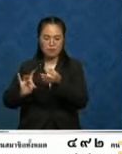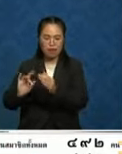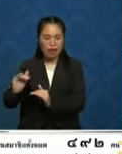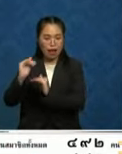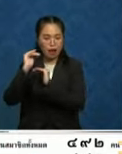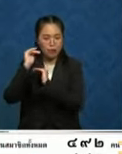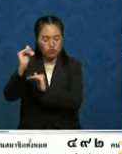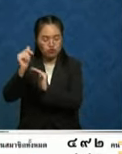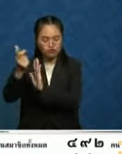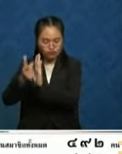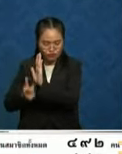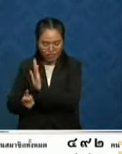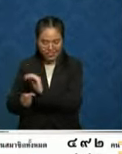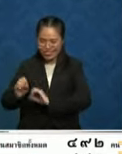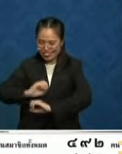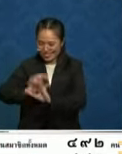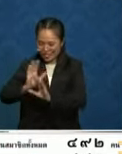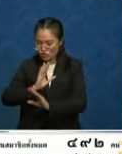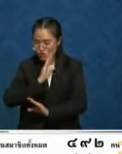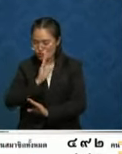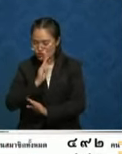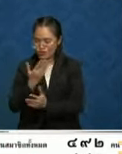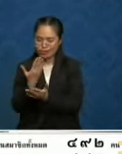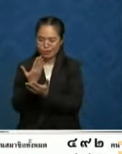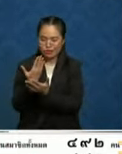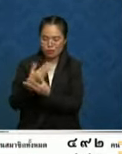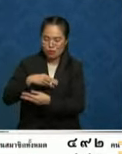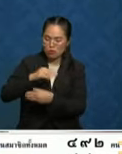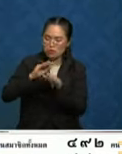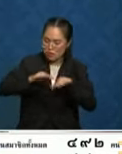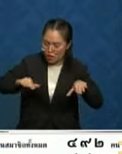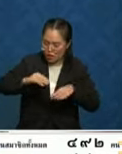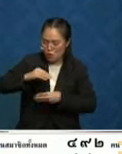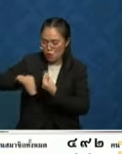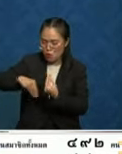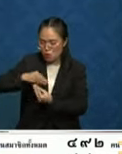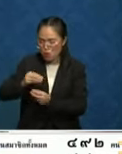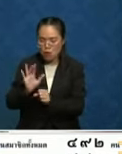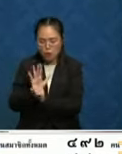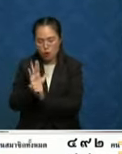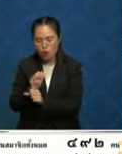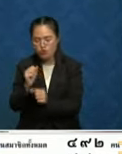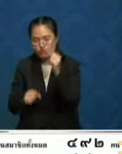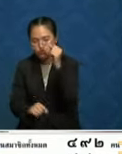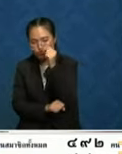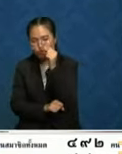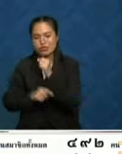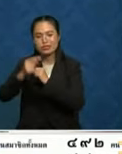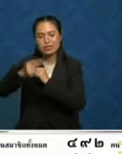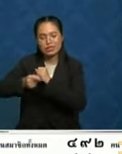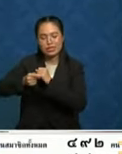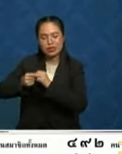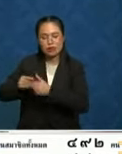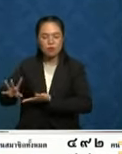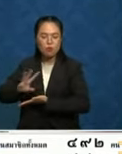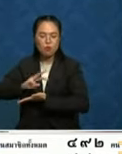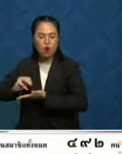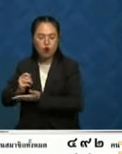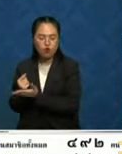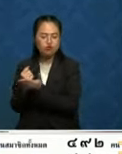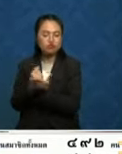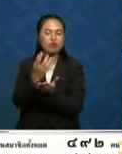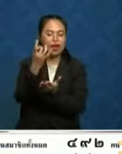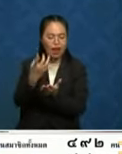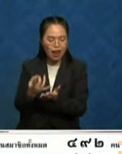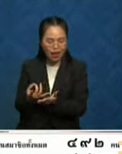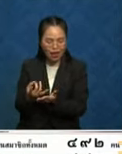เจนไปเลยนะครับว่าถ้านักศึกษาขาดแคลนจริงๆท่านจะดำเนินการอย่างไรให้นักศึกษาที่ขาดแคลนนั้นสามารถที่จะเข้า